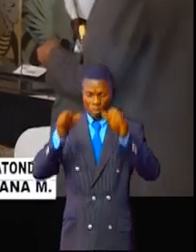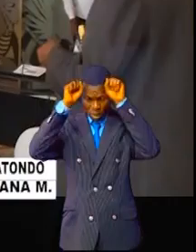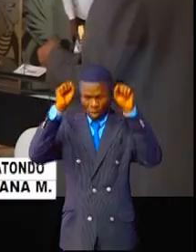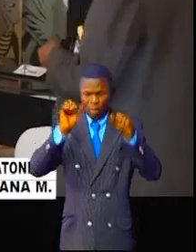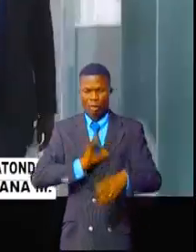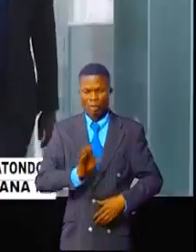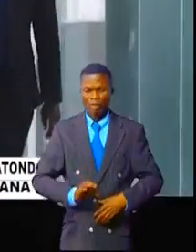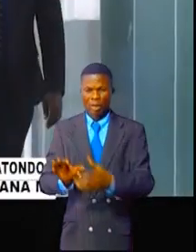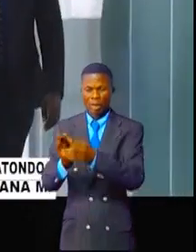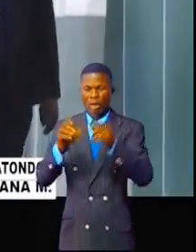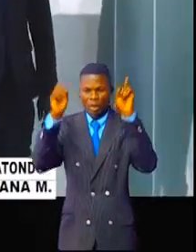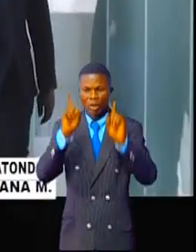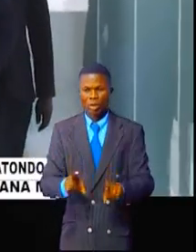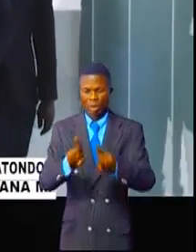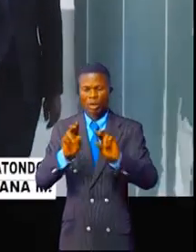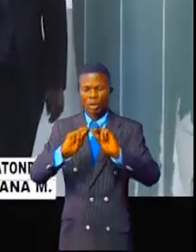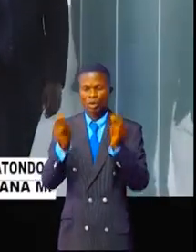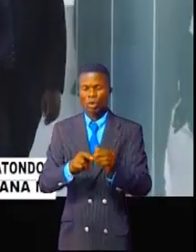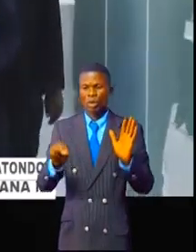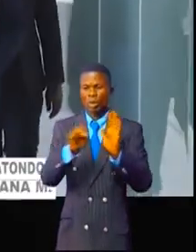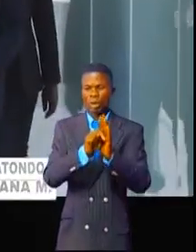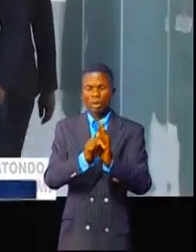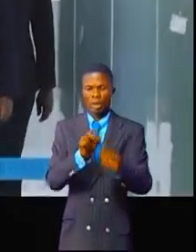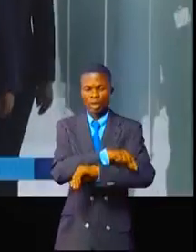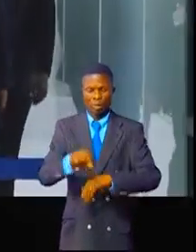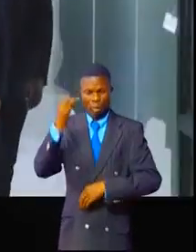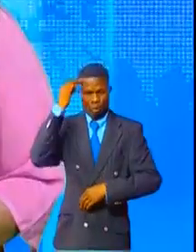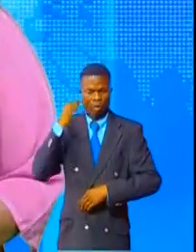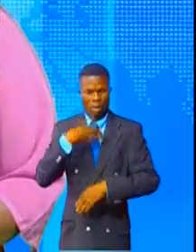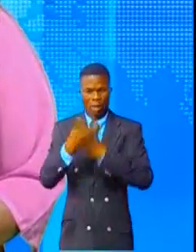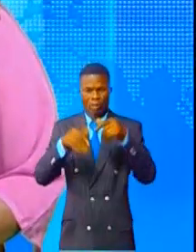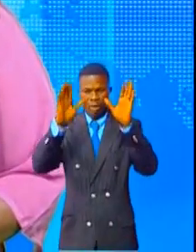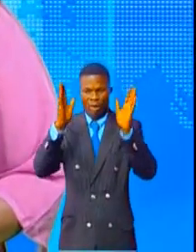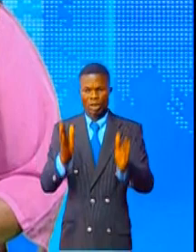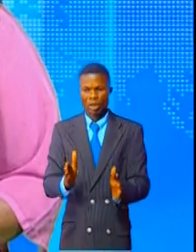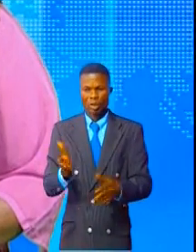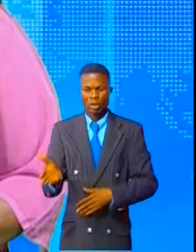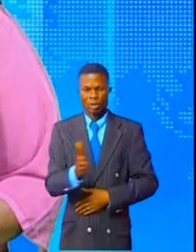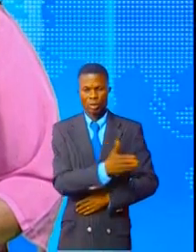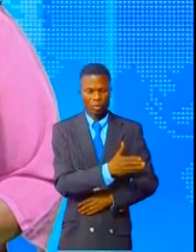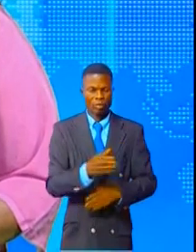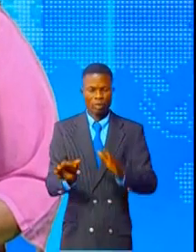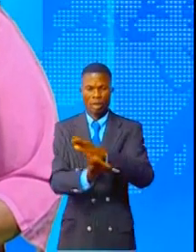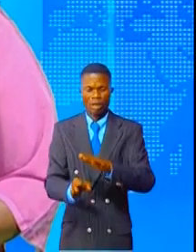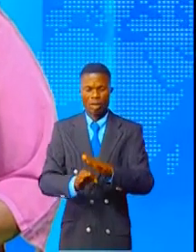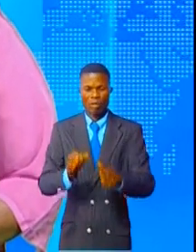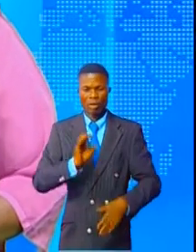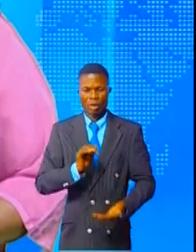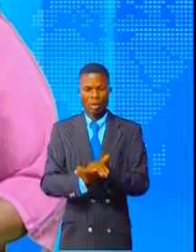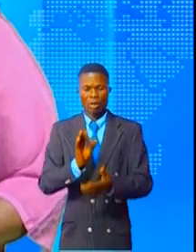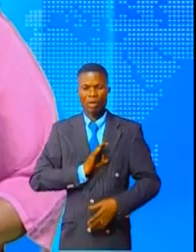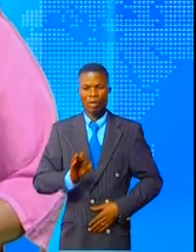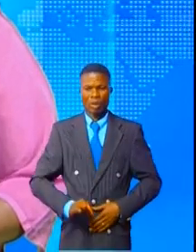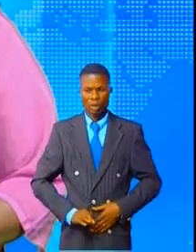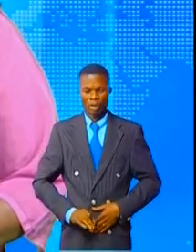africaine et de la taxe forces du ministère des affaires étrangères un nouvel la fondation dennis matière ou disséqués bien